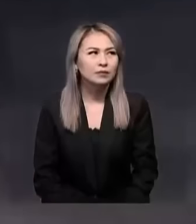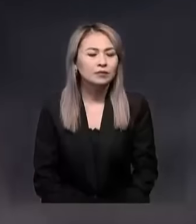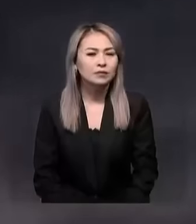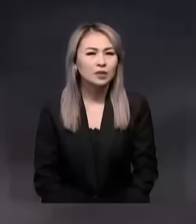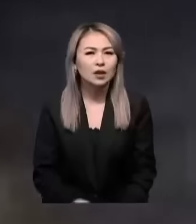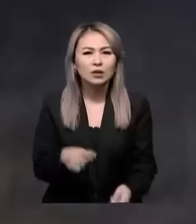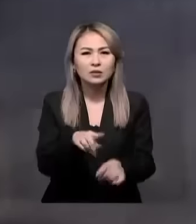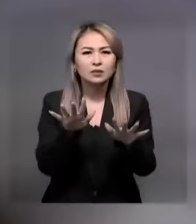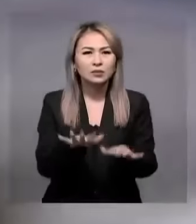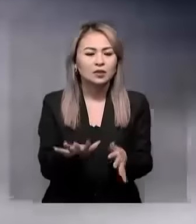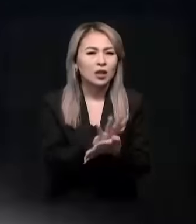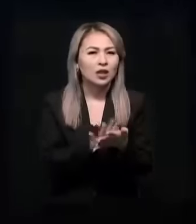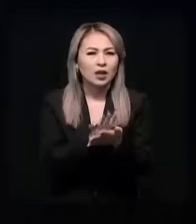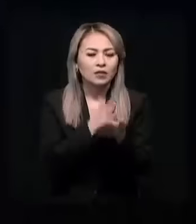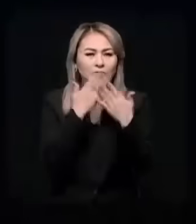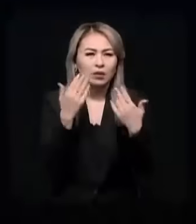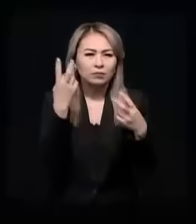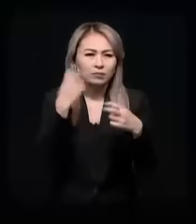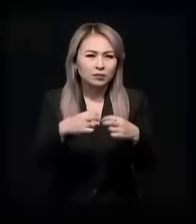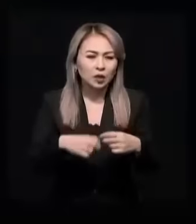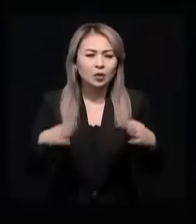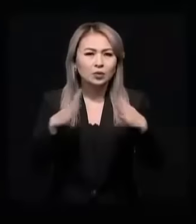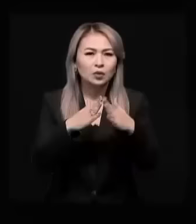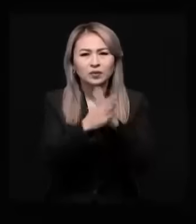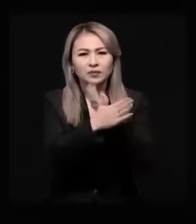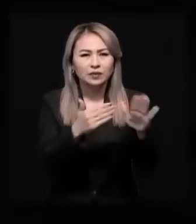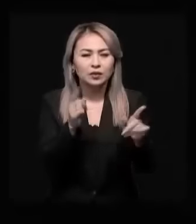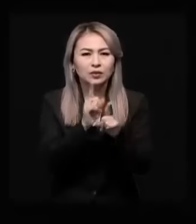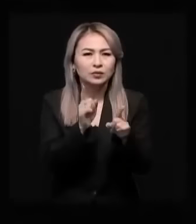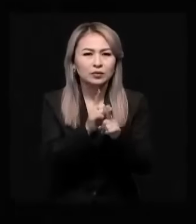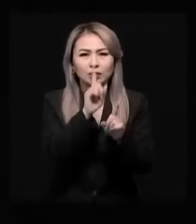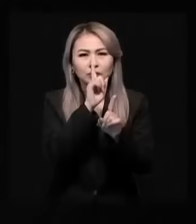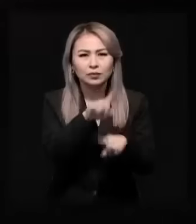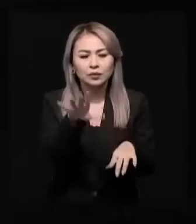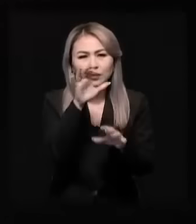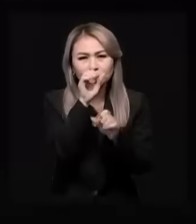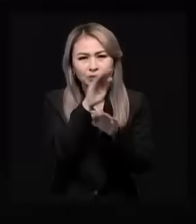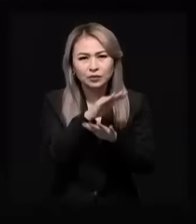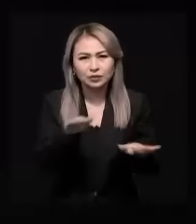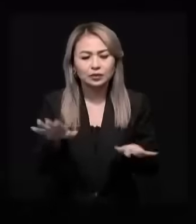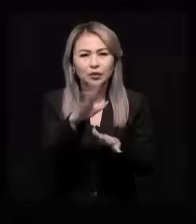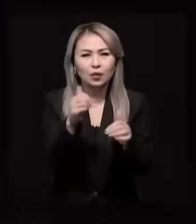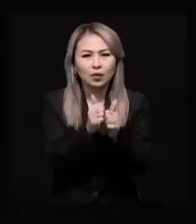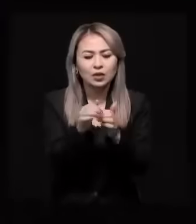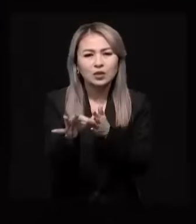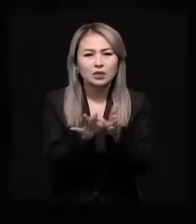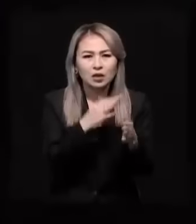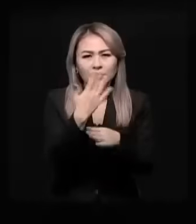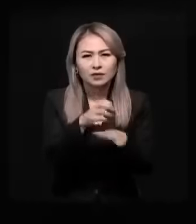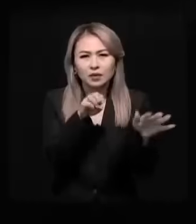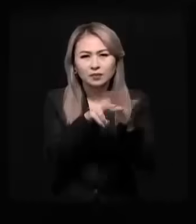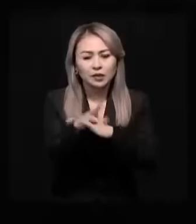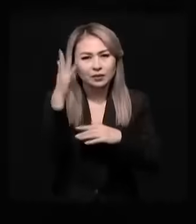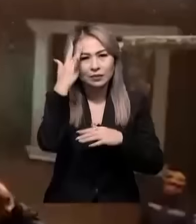жақта ешкім жоқ, бәрін шығар. Қираған үйдің тұрғындары бұл шақыруға енді жауап қата алмайды. Күрсілдеген дауыс естіген көршілері бірден далаға шығып